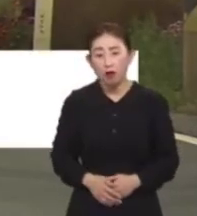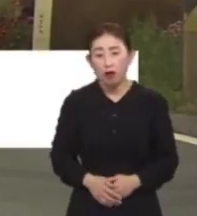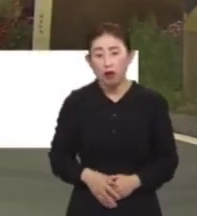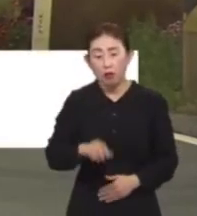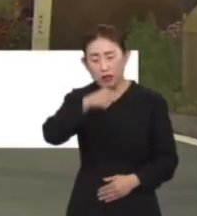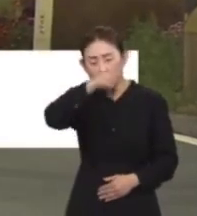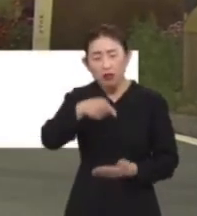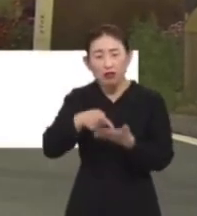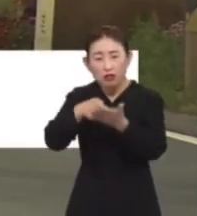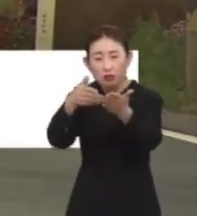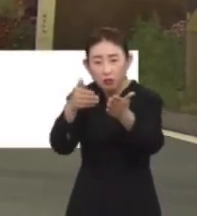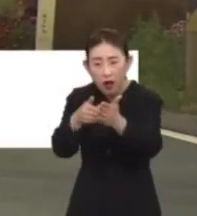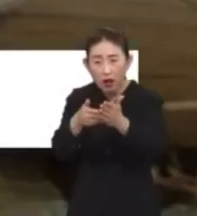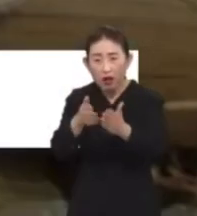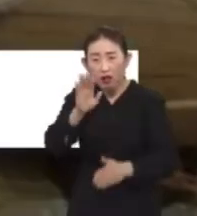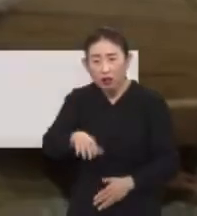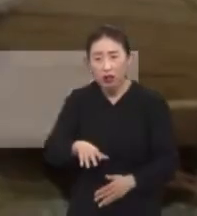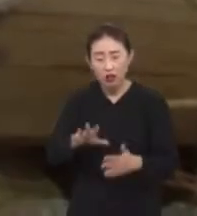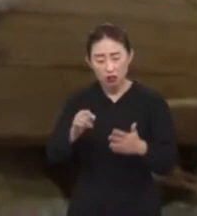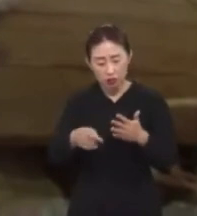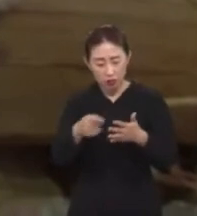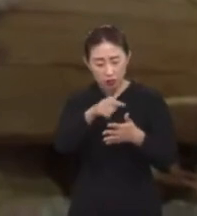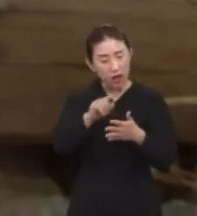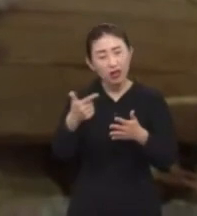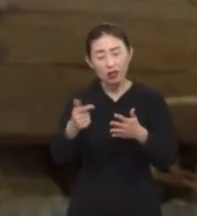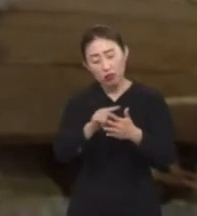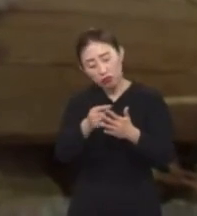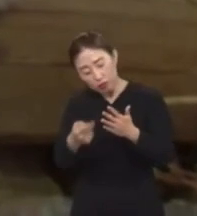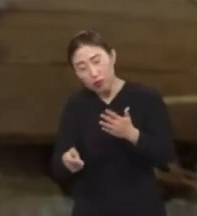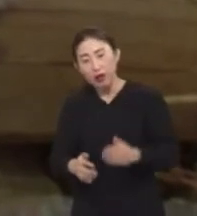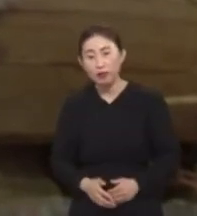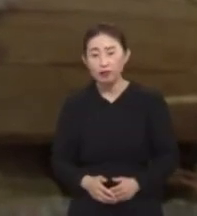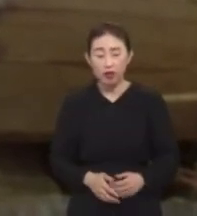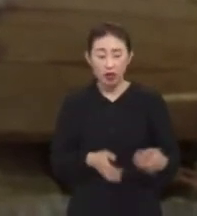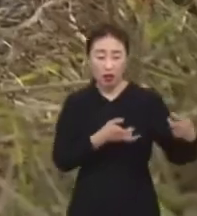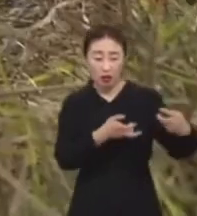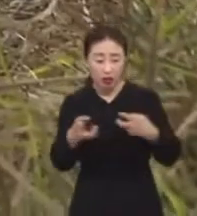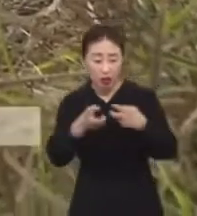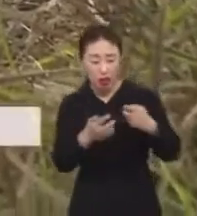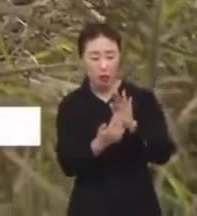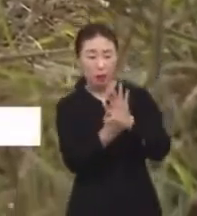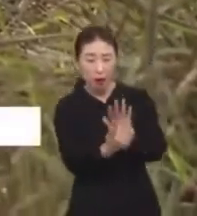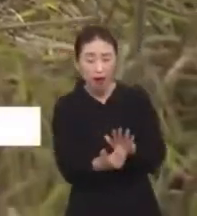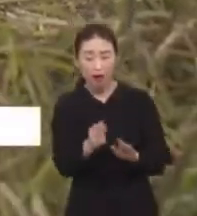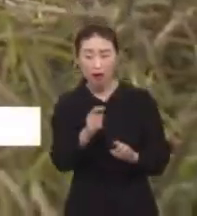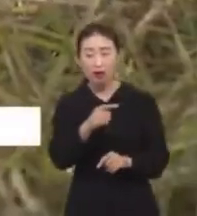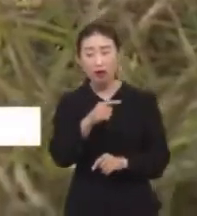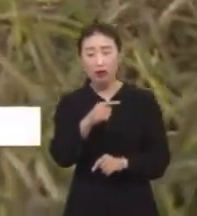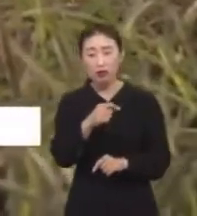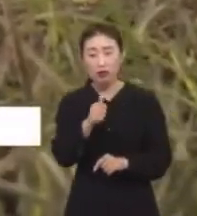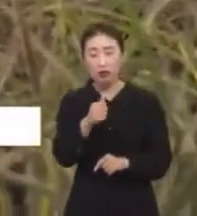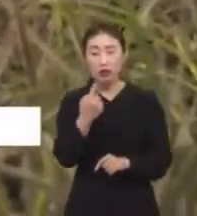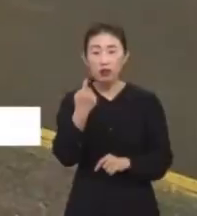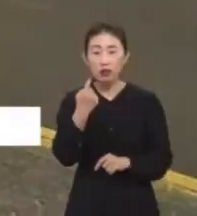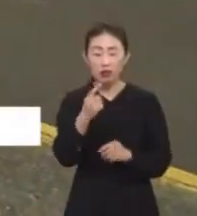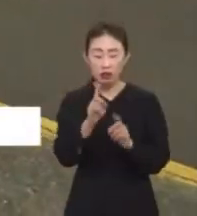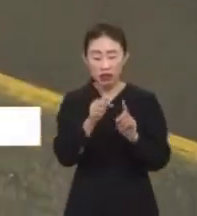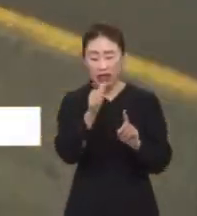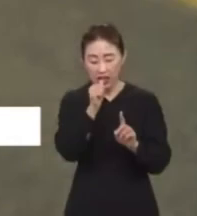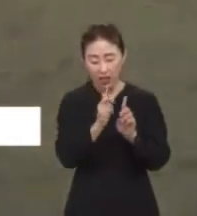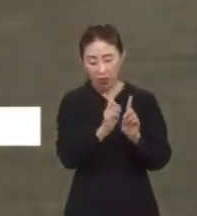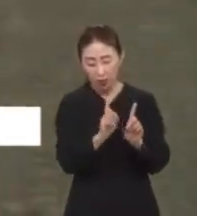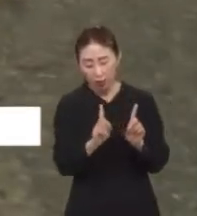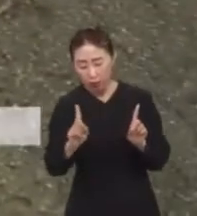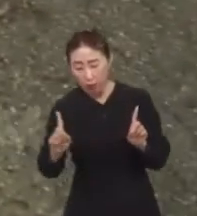있으니까 예시를 안 해줬어요, 거기서. 최근 차량 진입을 막을 수 있는 주황색 규제봉이 도로 한켠에 세워졌지만